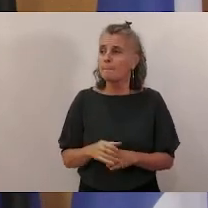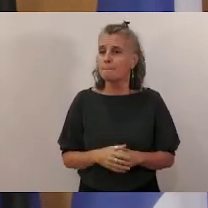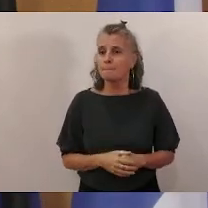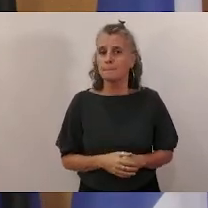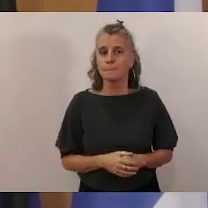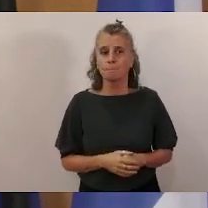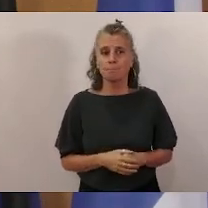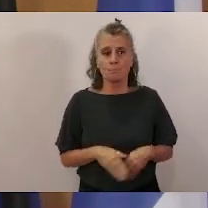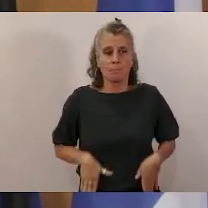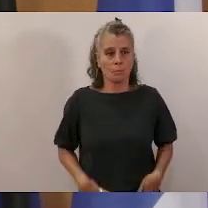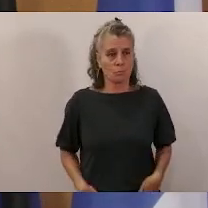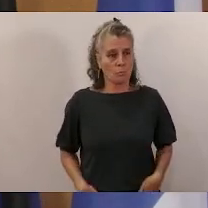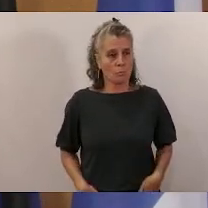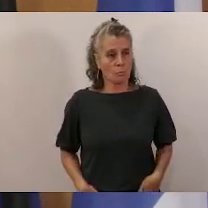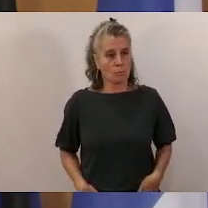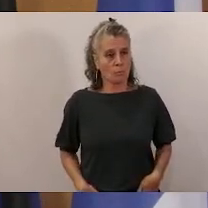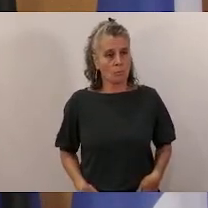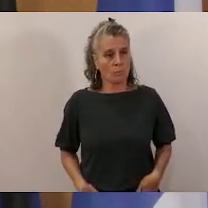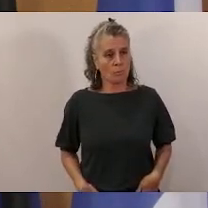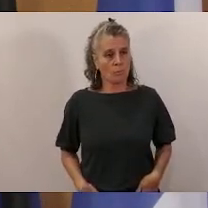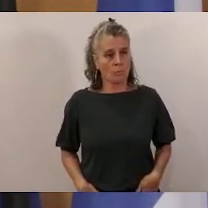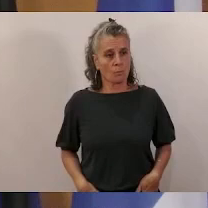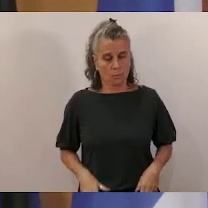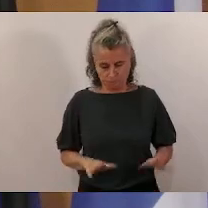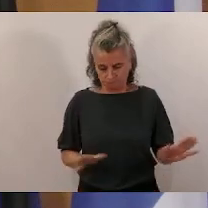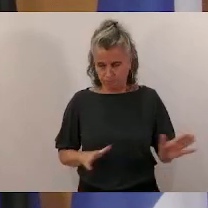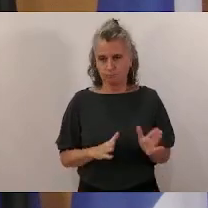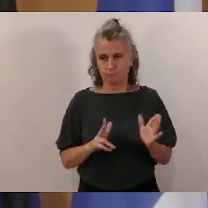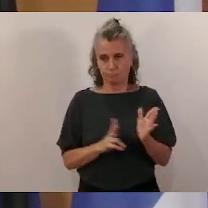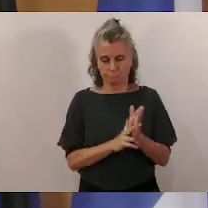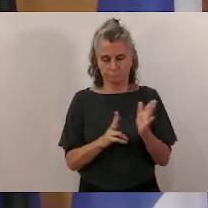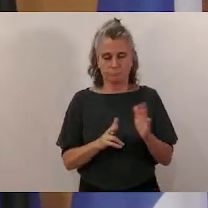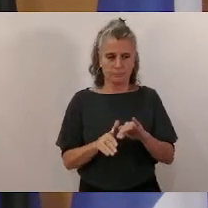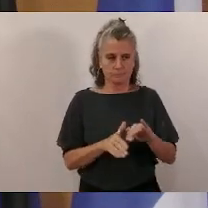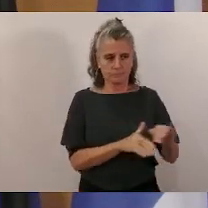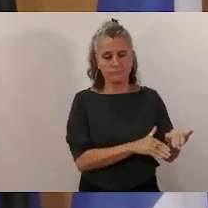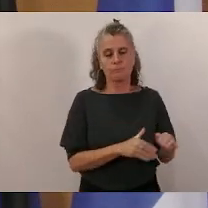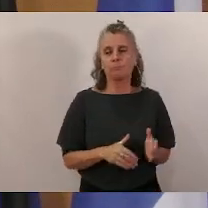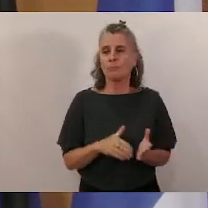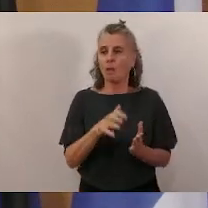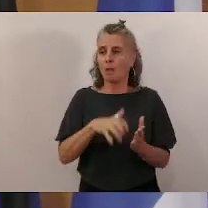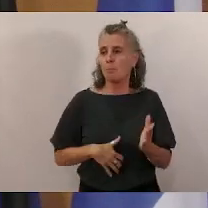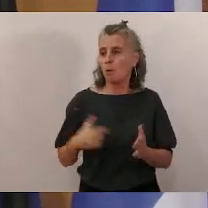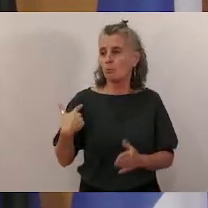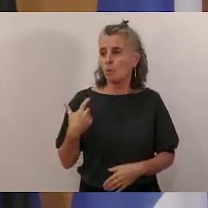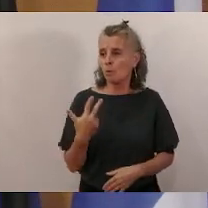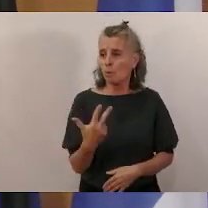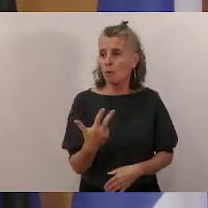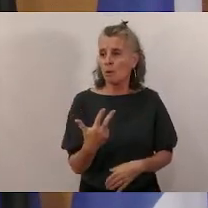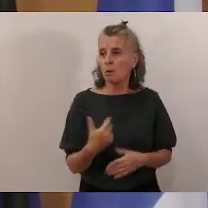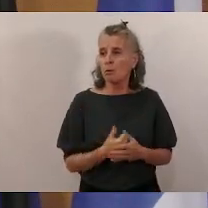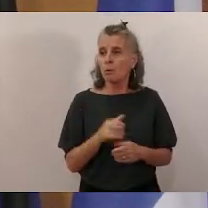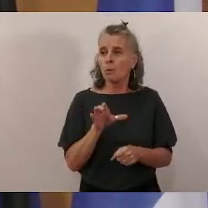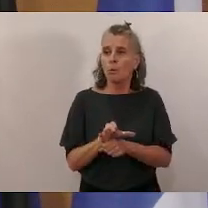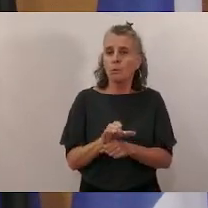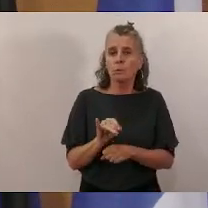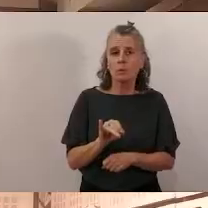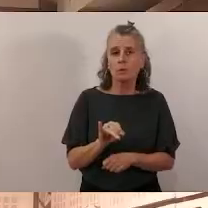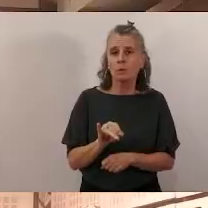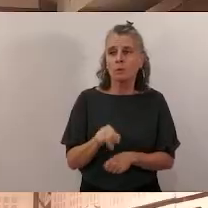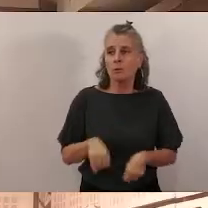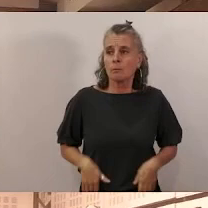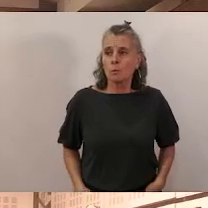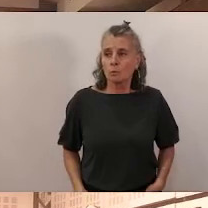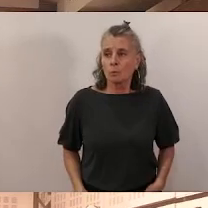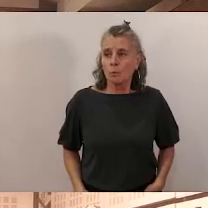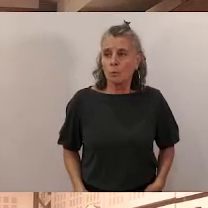Une abstention. Avis favorable du Conseil d'arrondissement. Le rapport numéro 3, qui est contre, qui